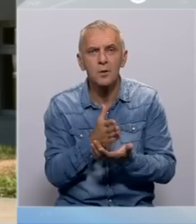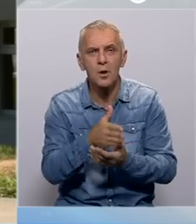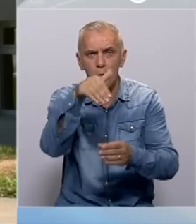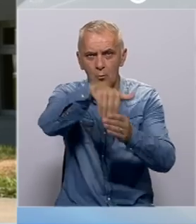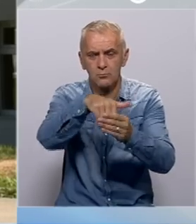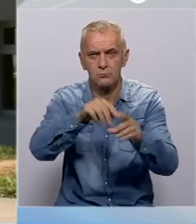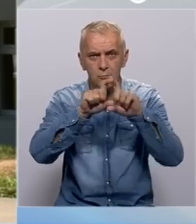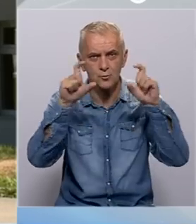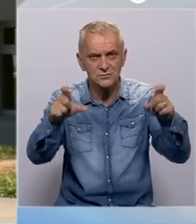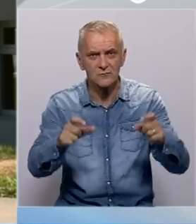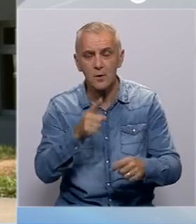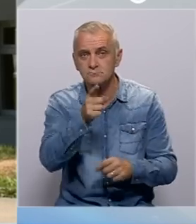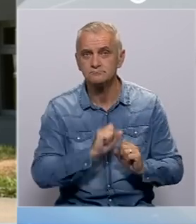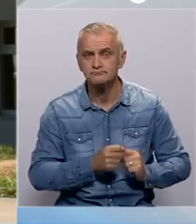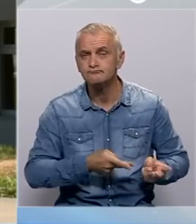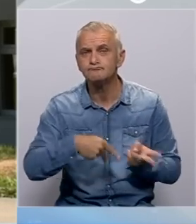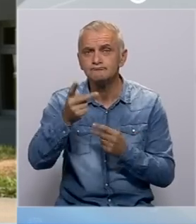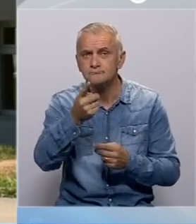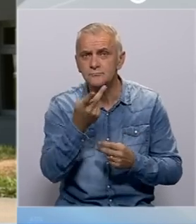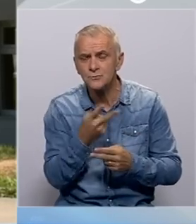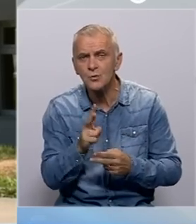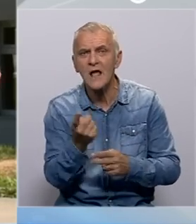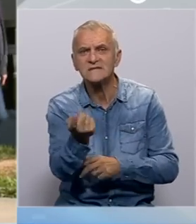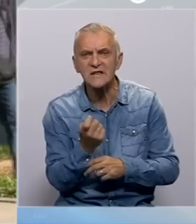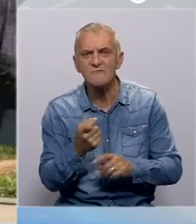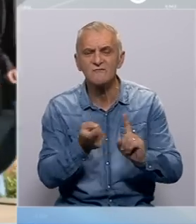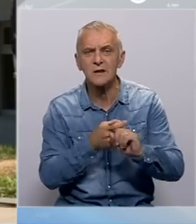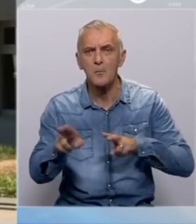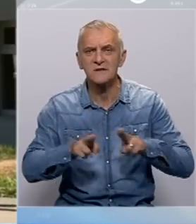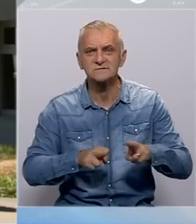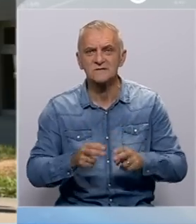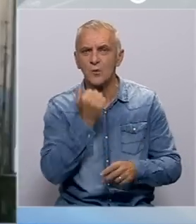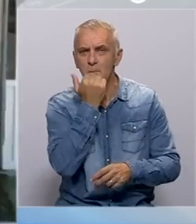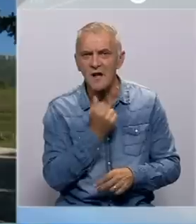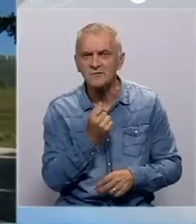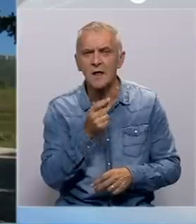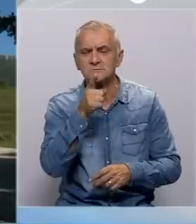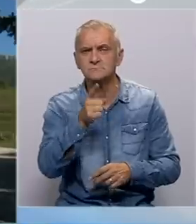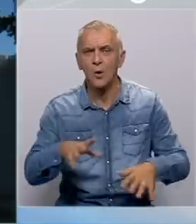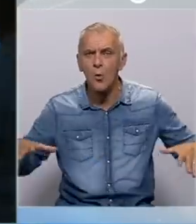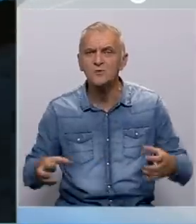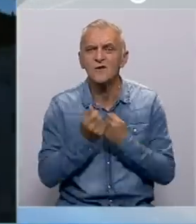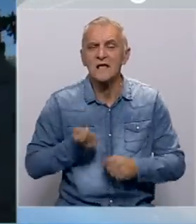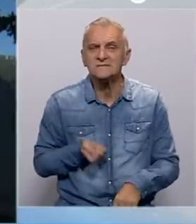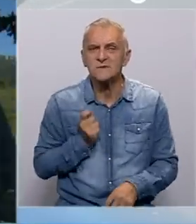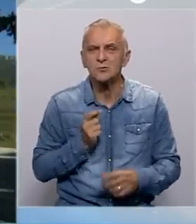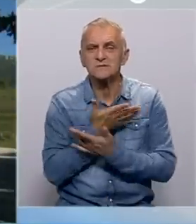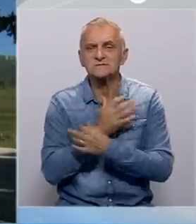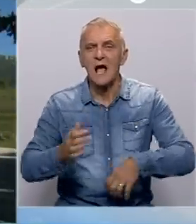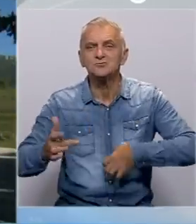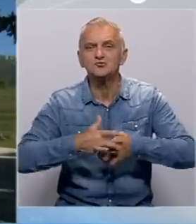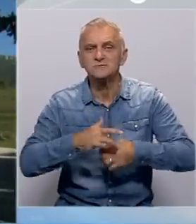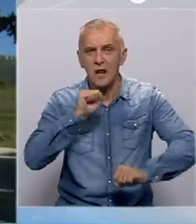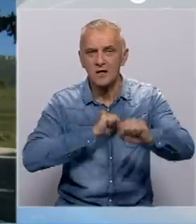ovoj ustanovi. Uputili su između ostalog inicijativu Federalno ministarstvo pravde da se osnuje inspektorat za socijalnu